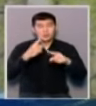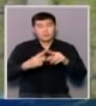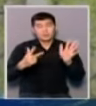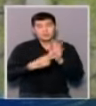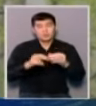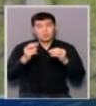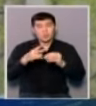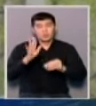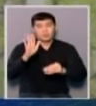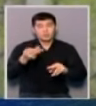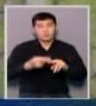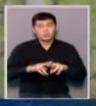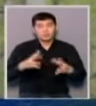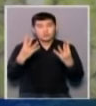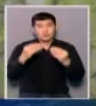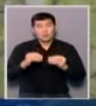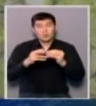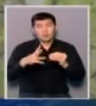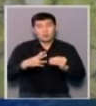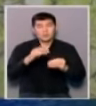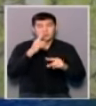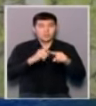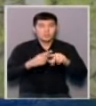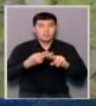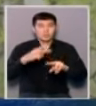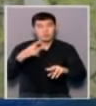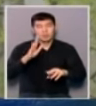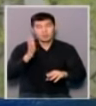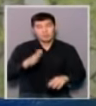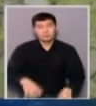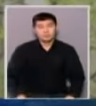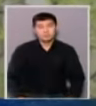бен 13 градус аралығында болмақ, ал күндіз плюс 15 бен 20 градус болады деп болжануда.